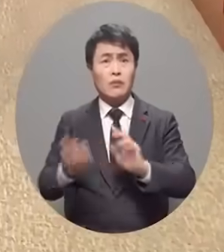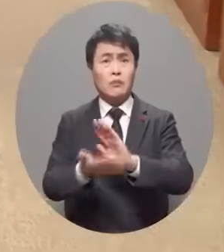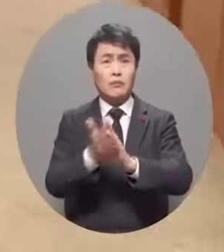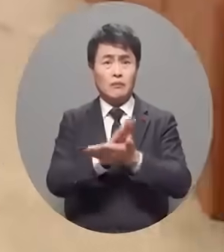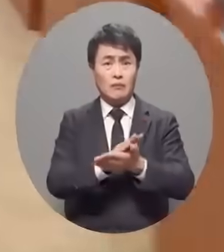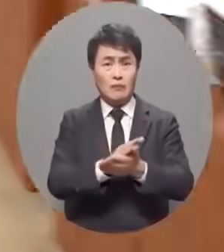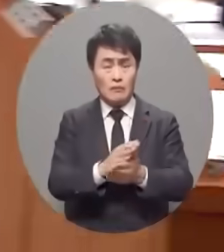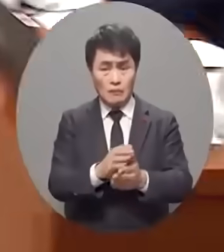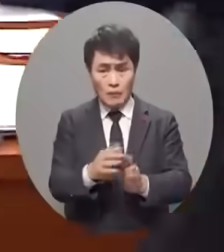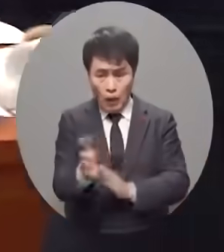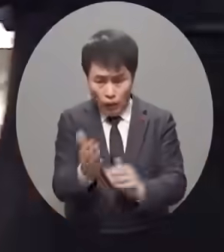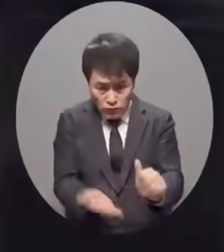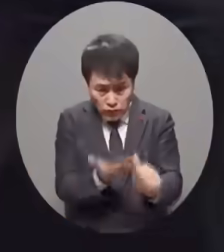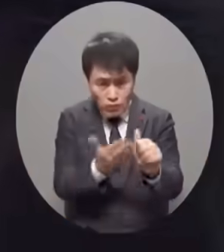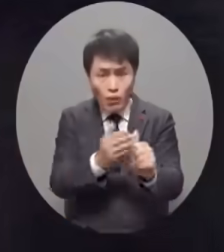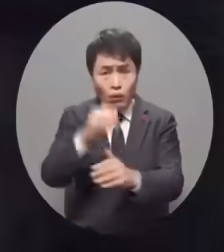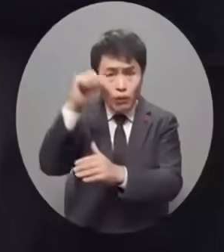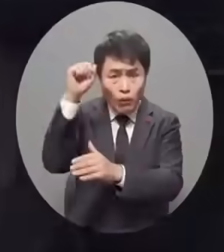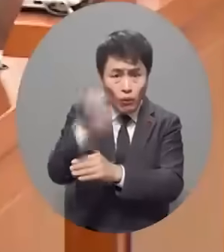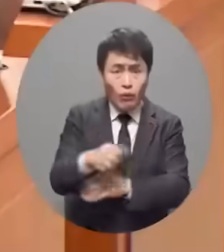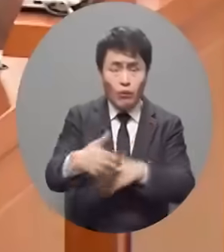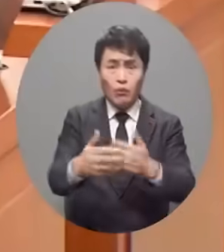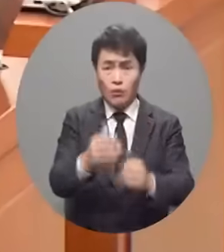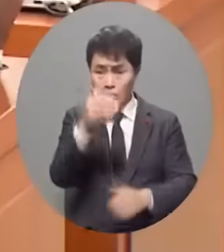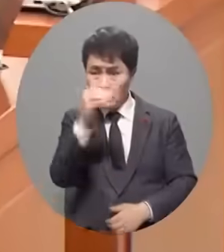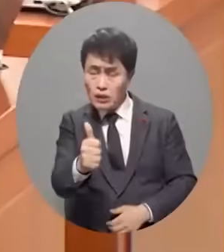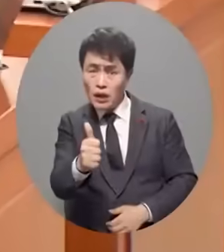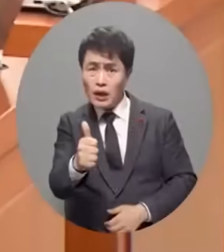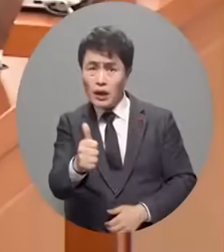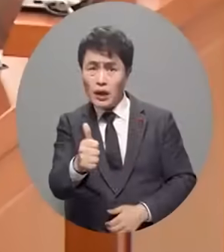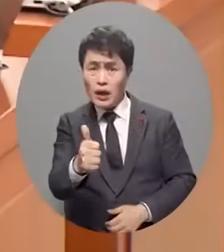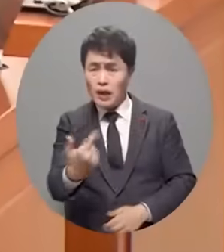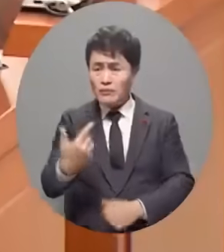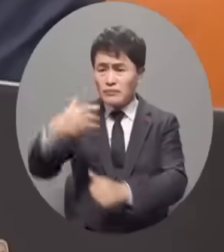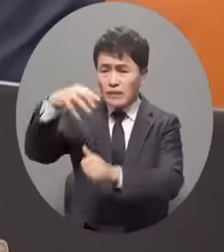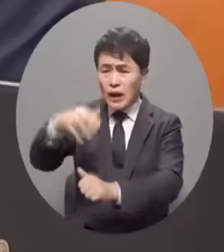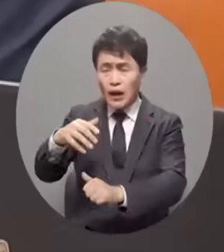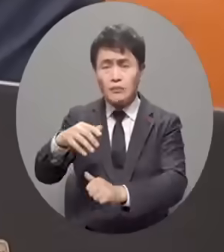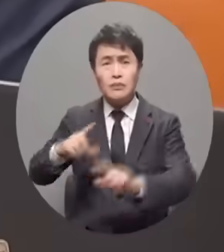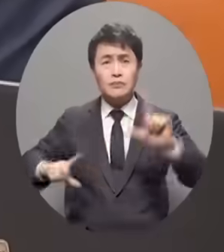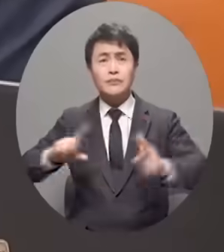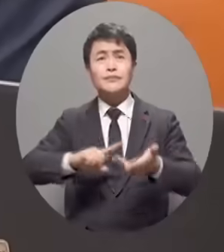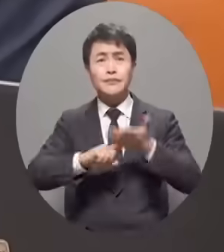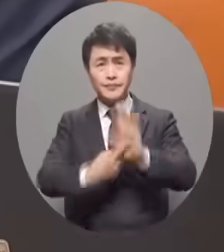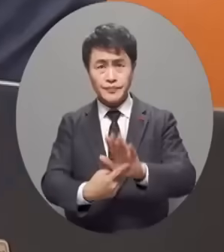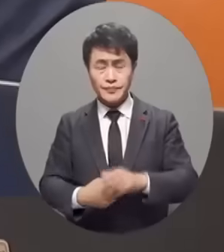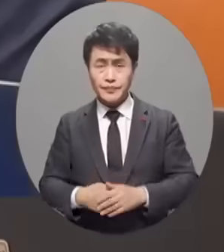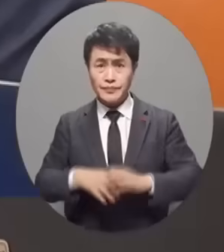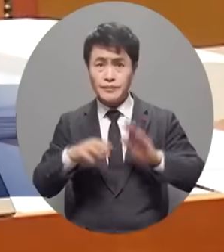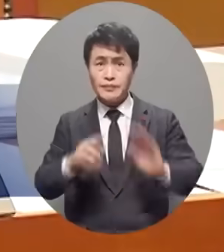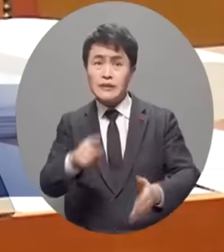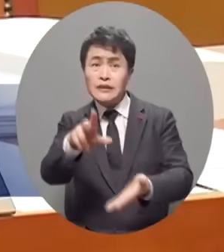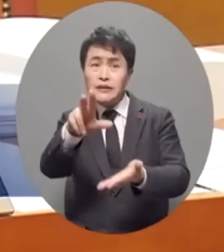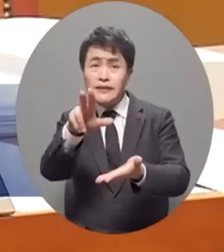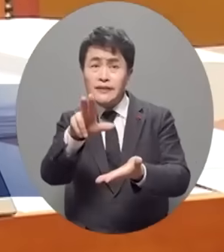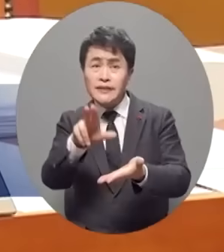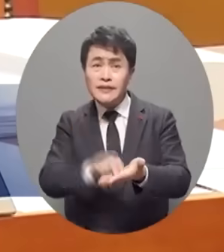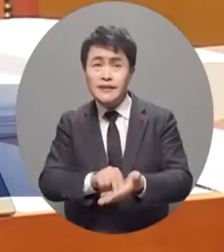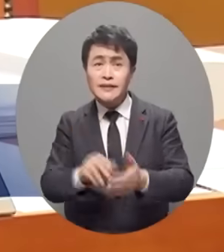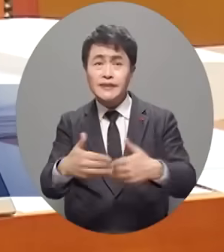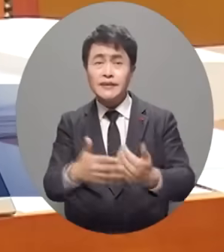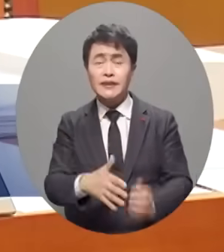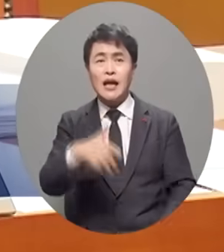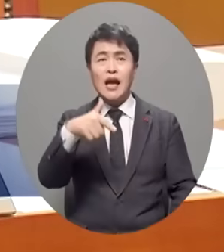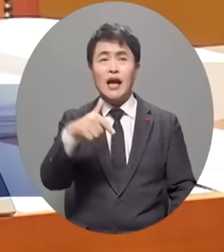양식장 허가를 요청하는 의원은 장관 자리를 놓고 압박을 하는 것처럼 보이기도 합니다. 이 문제는 강도윤